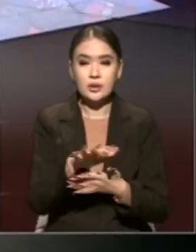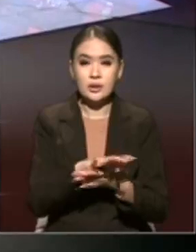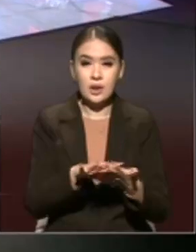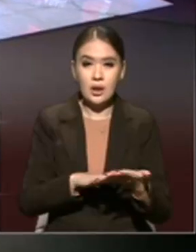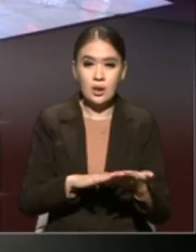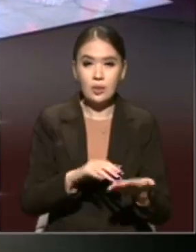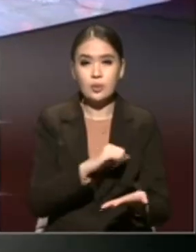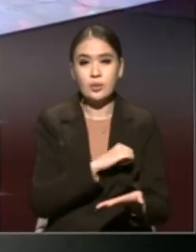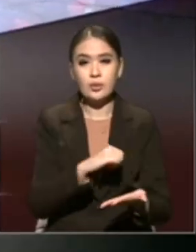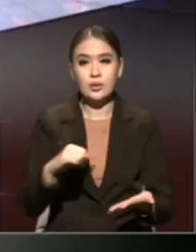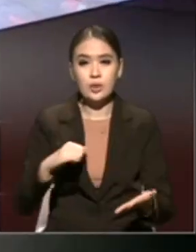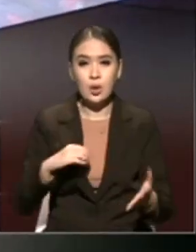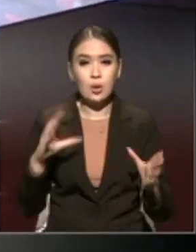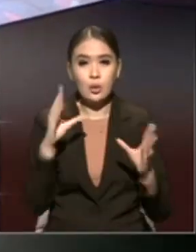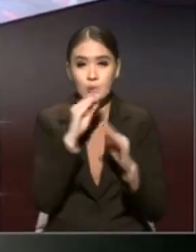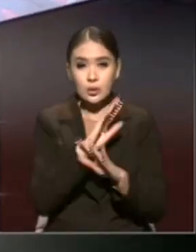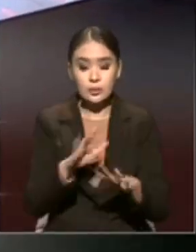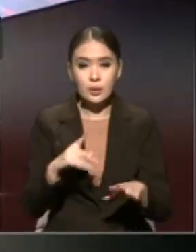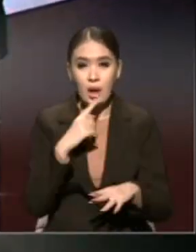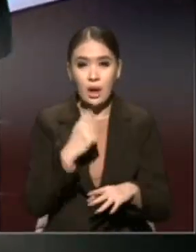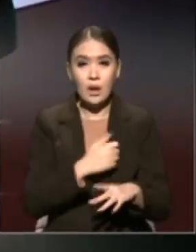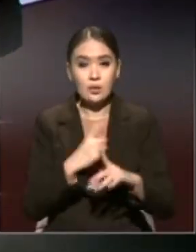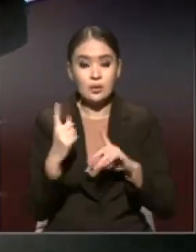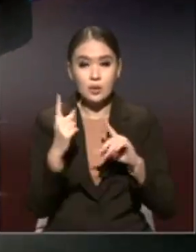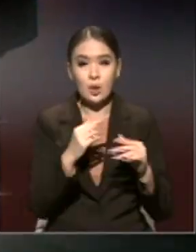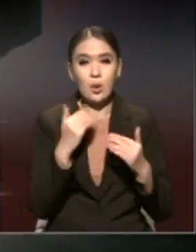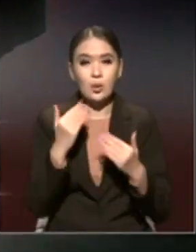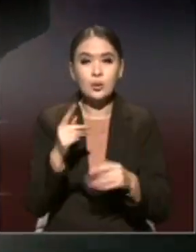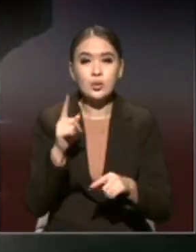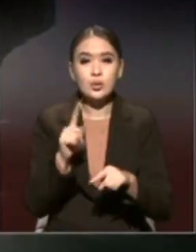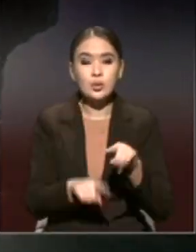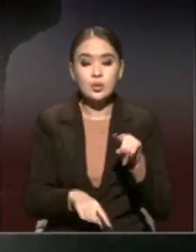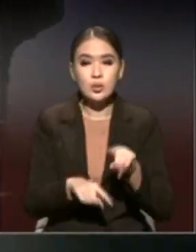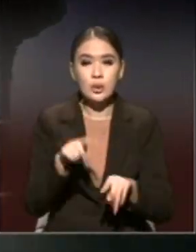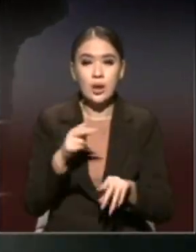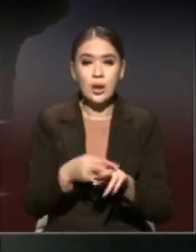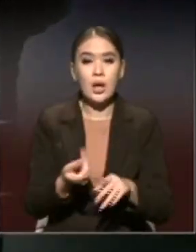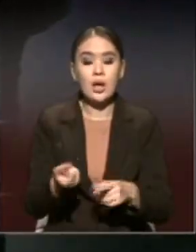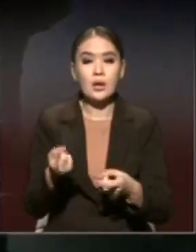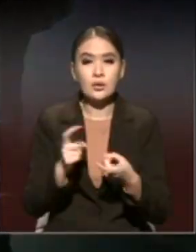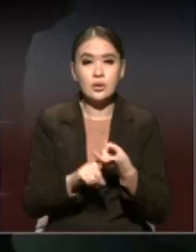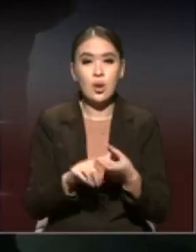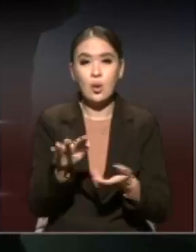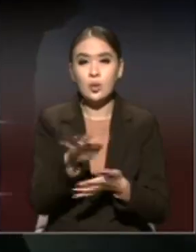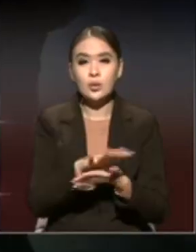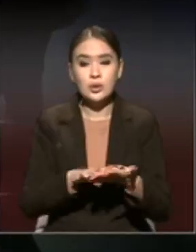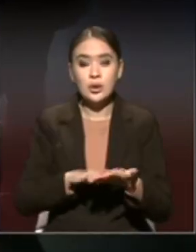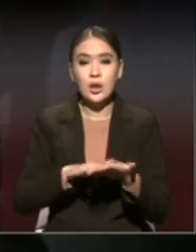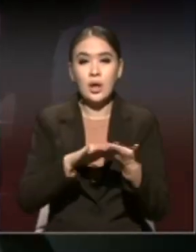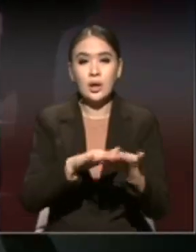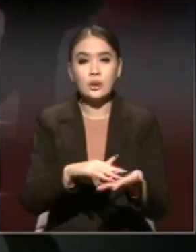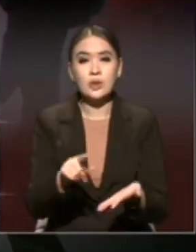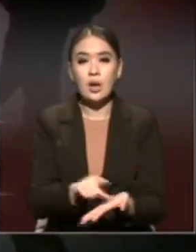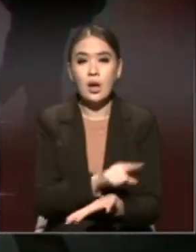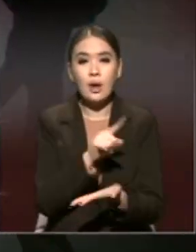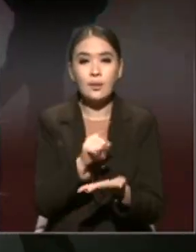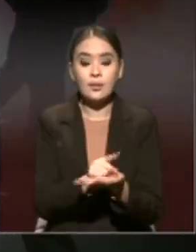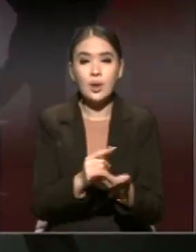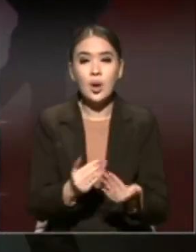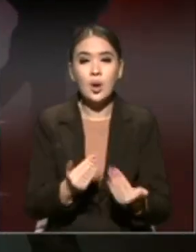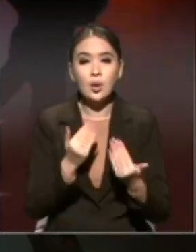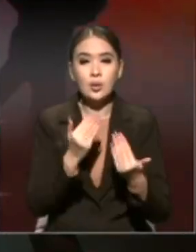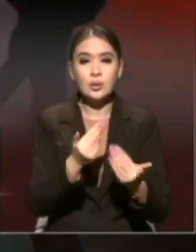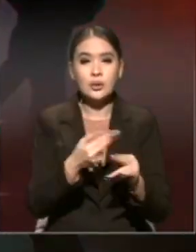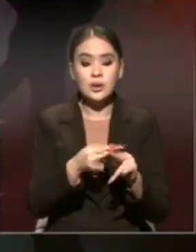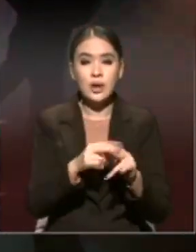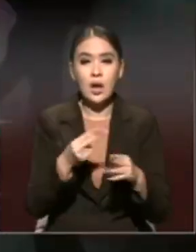өзі жазып үлгермесе әскерге кетіп қалса, оның туған туыстары арқылы жаңа өтінішті жазып, тиісті түрде оны біз жаңа